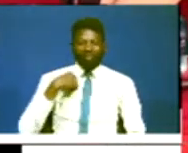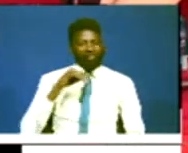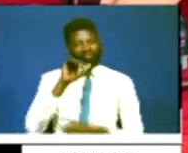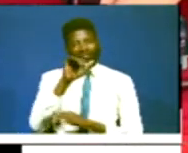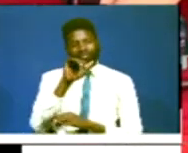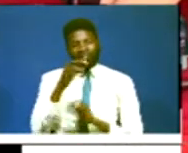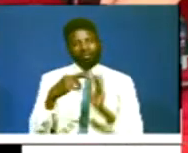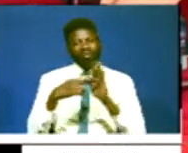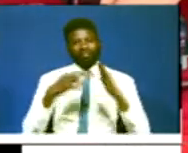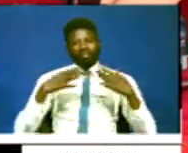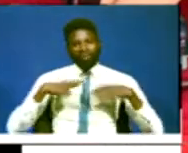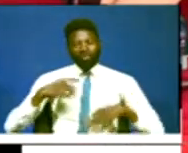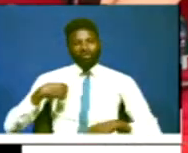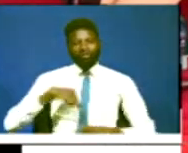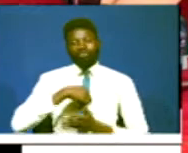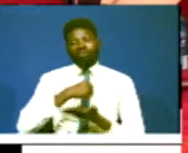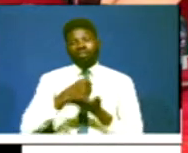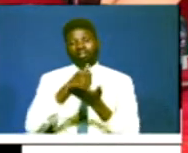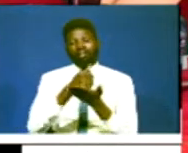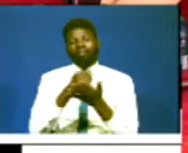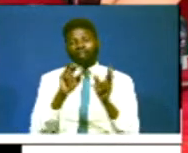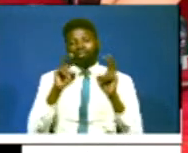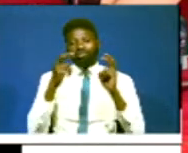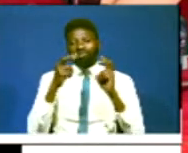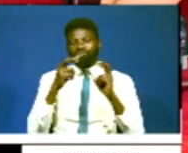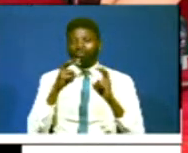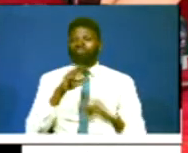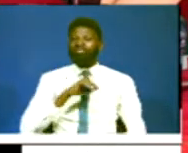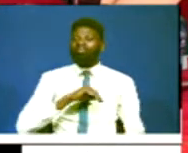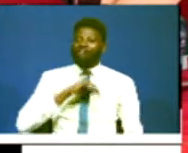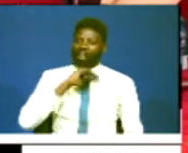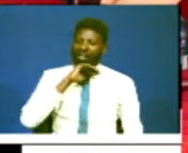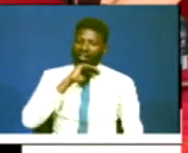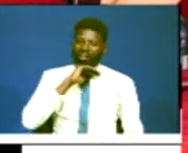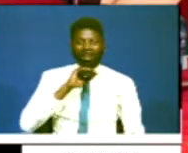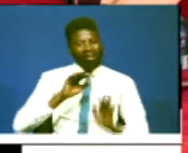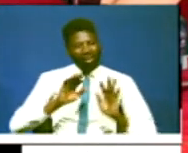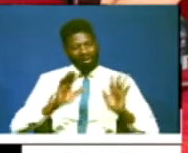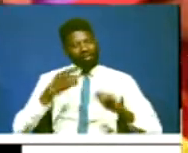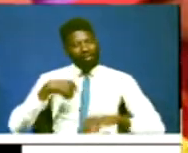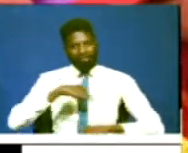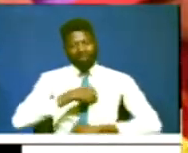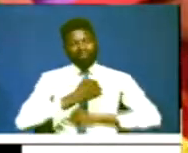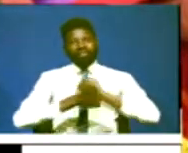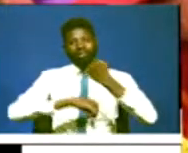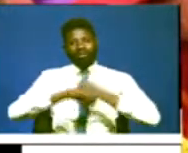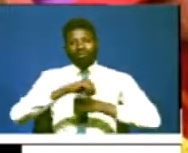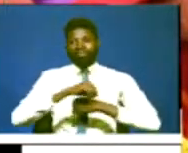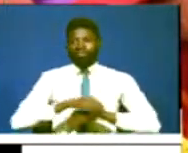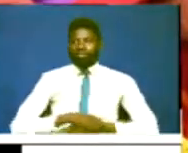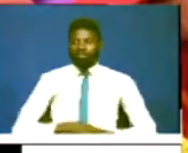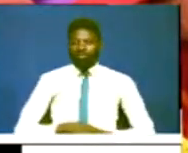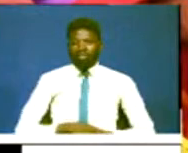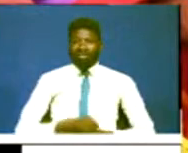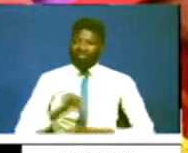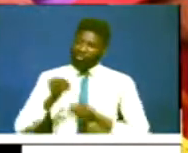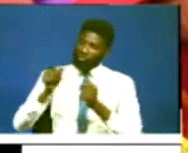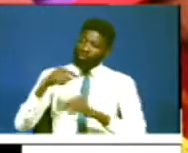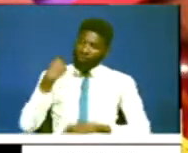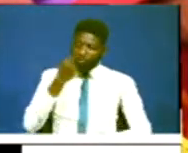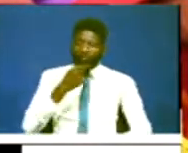tunakusaidia. Hii mambo ya hii mzee tuachie. Dawa ya hii mtu ni mtoto ya maumau. Wewe kaa